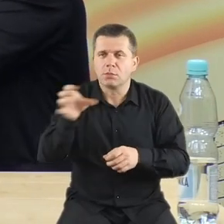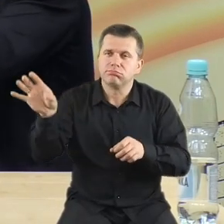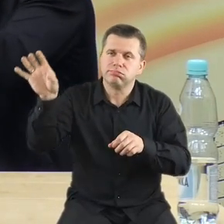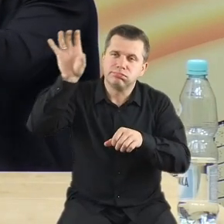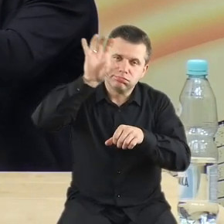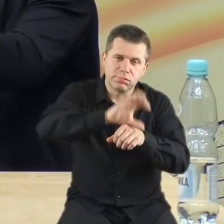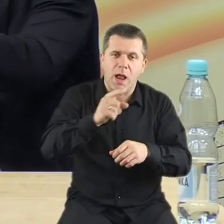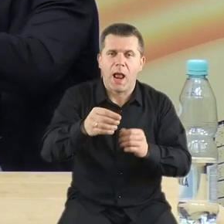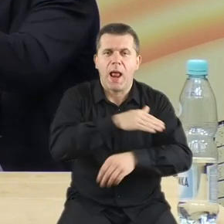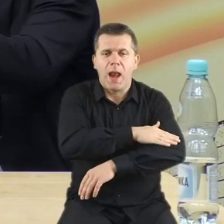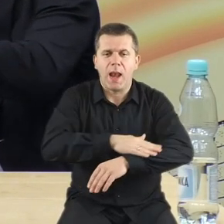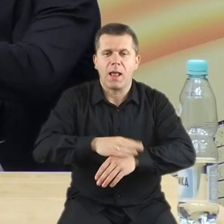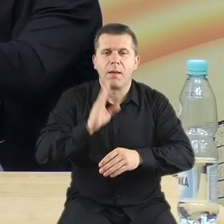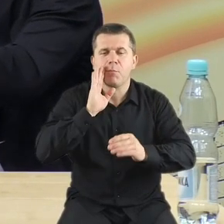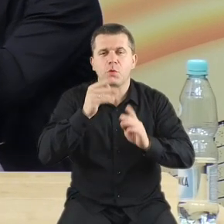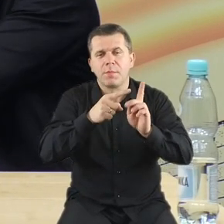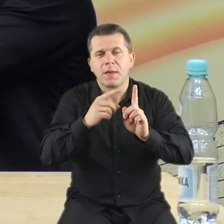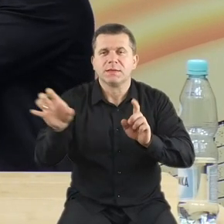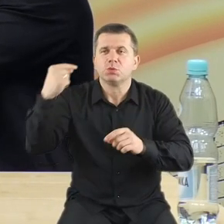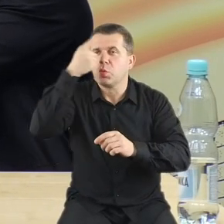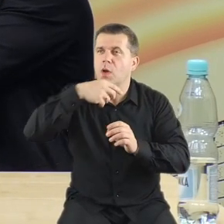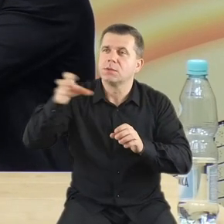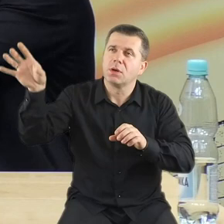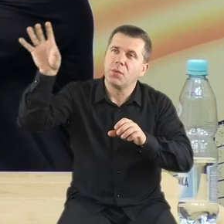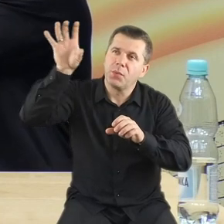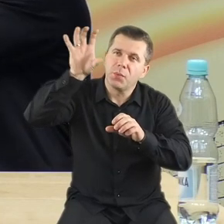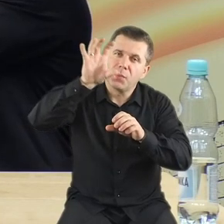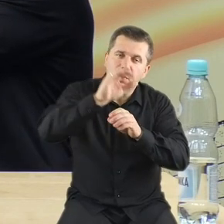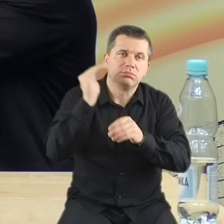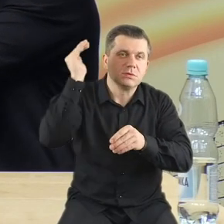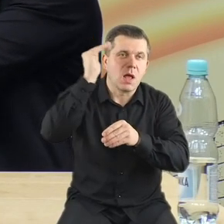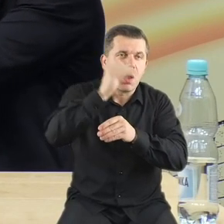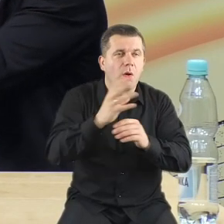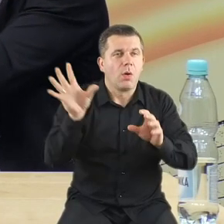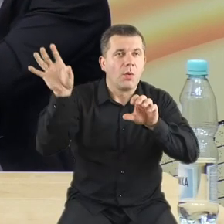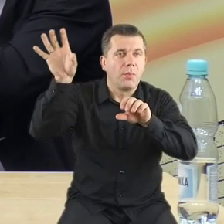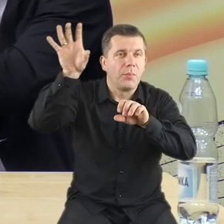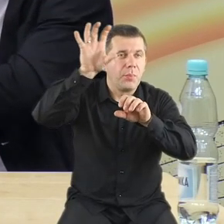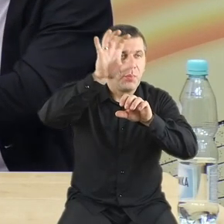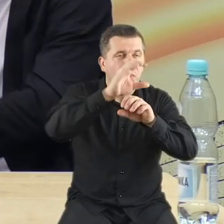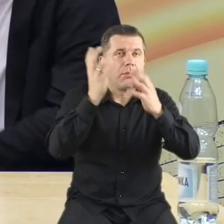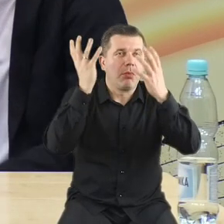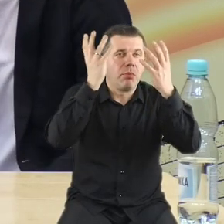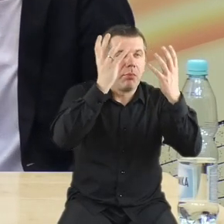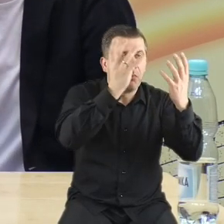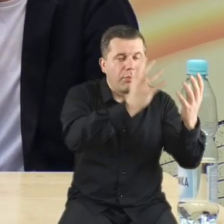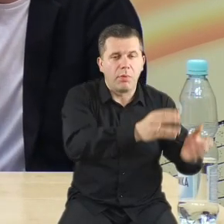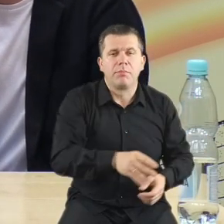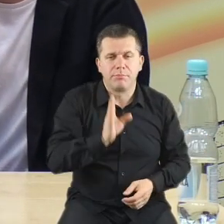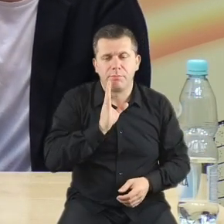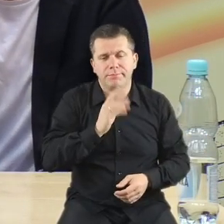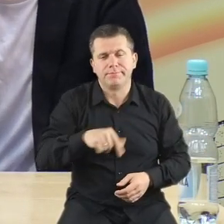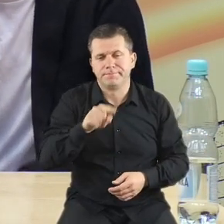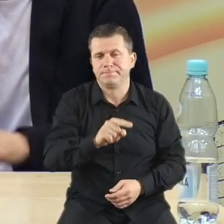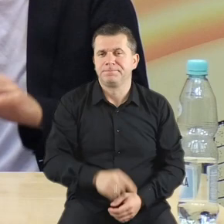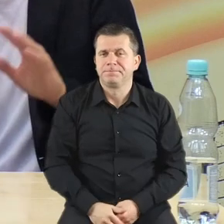liniami właśnie do zachodzącego. Zachodzące słońce i to nazwisko, które gdzieś tam ginie w tych falach.